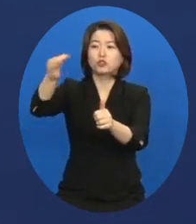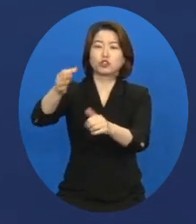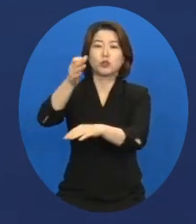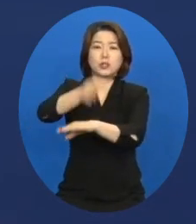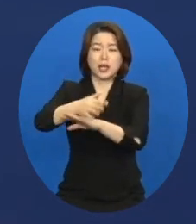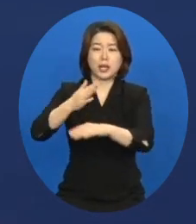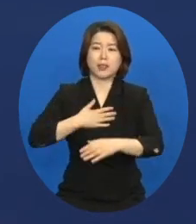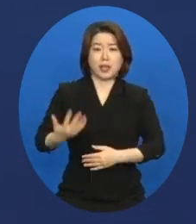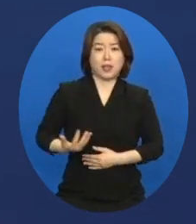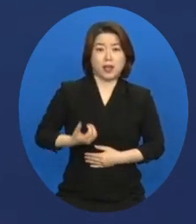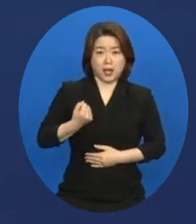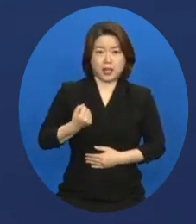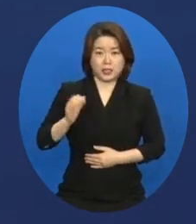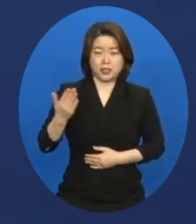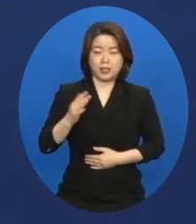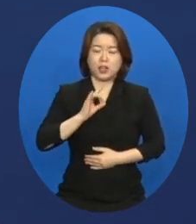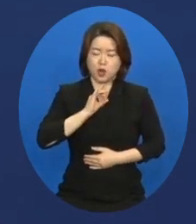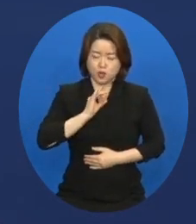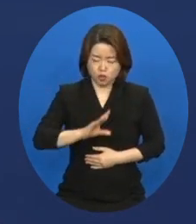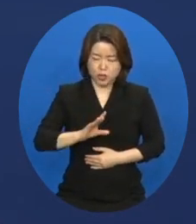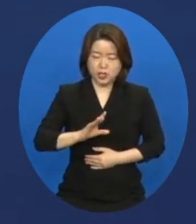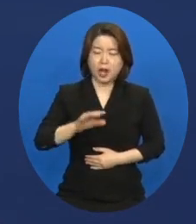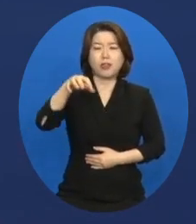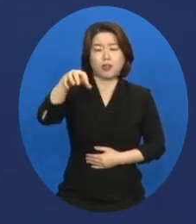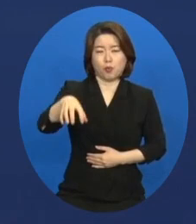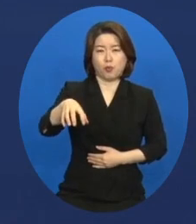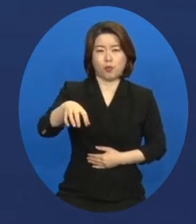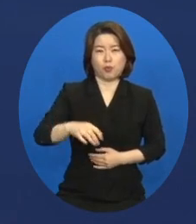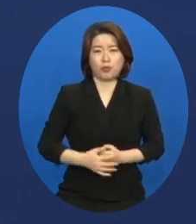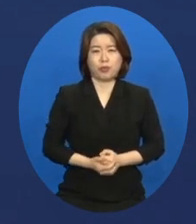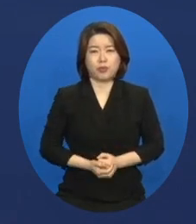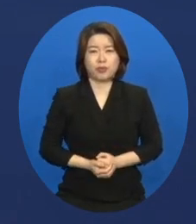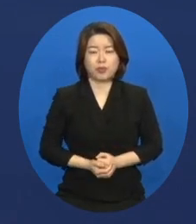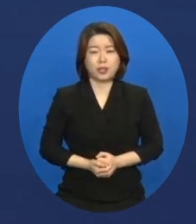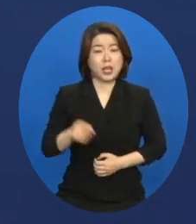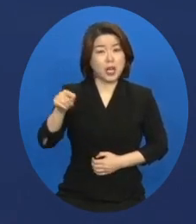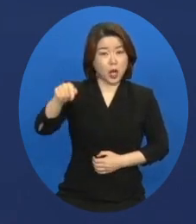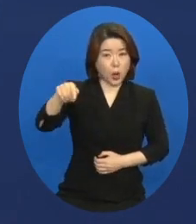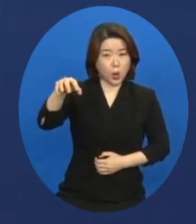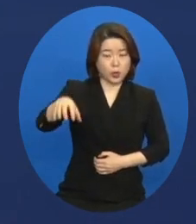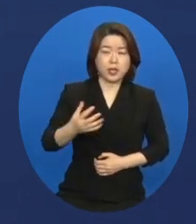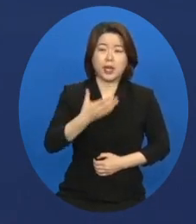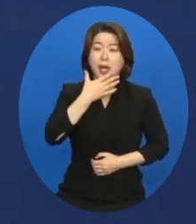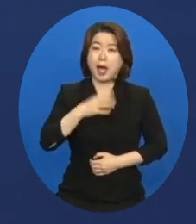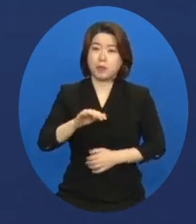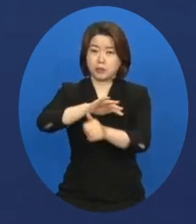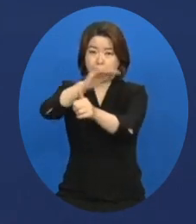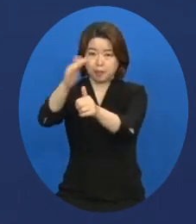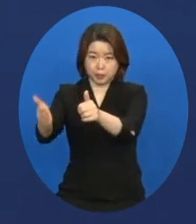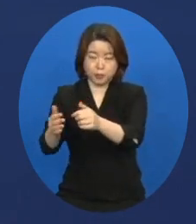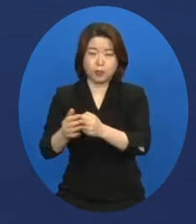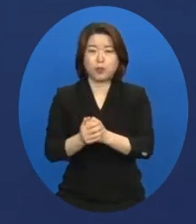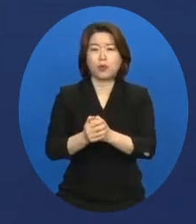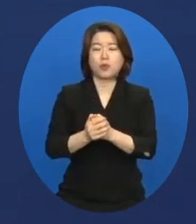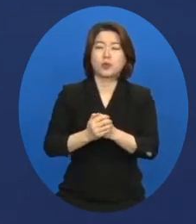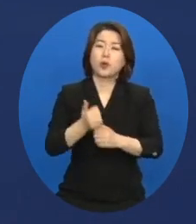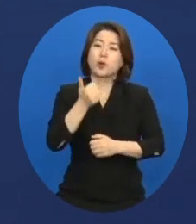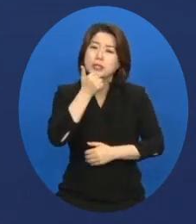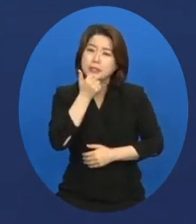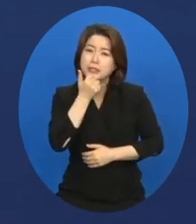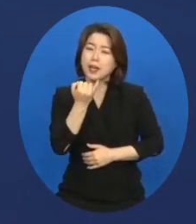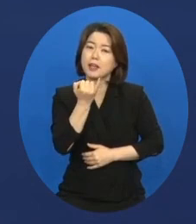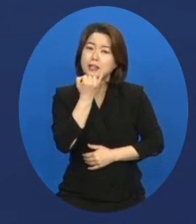자기 소유가 된 유일한 곳입니다. 거기에 아브라함이 묻혔고 그리고 이삭과